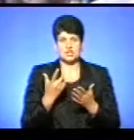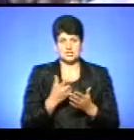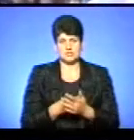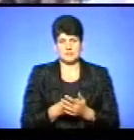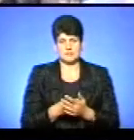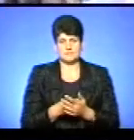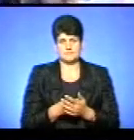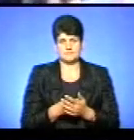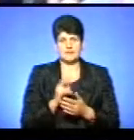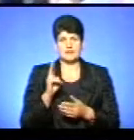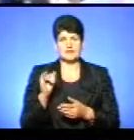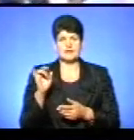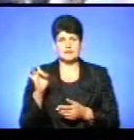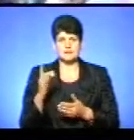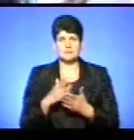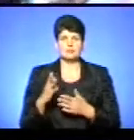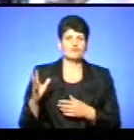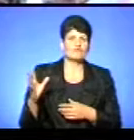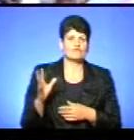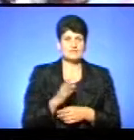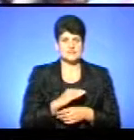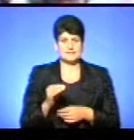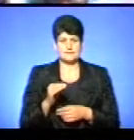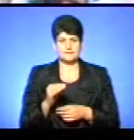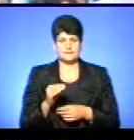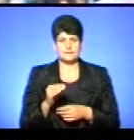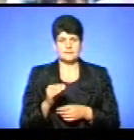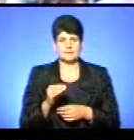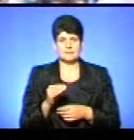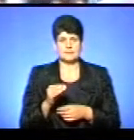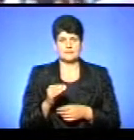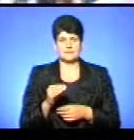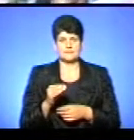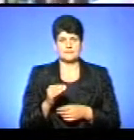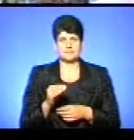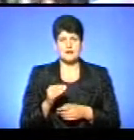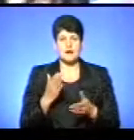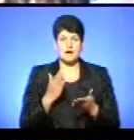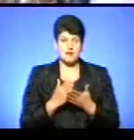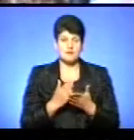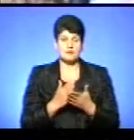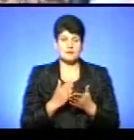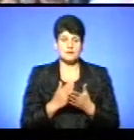щеплення. Кір всі мають, щеплення від корі мають всі. А є